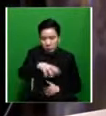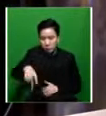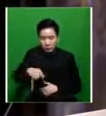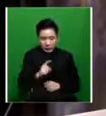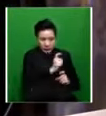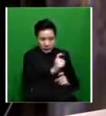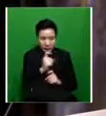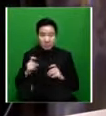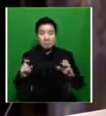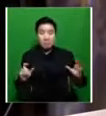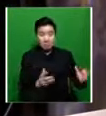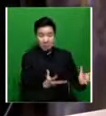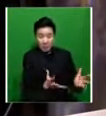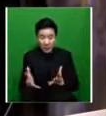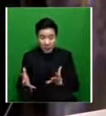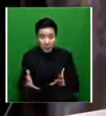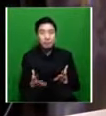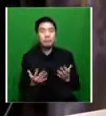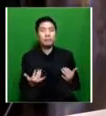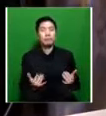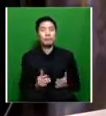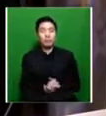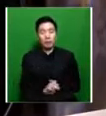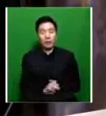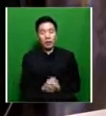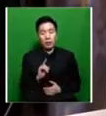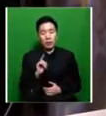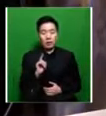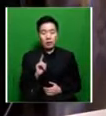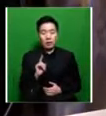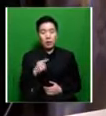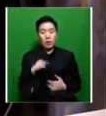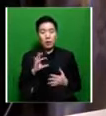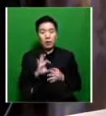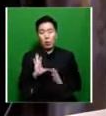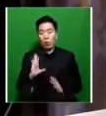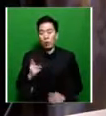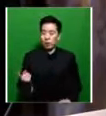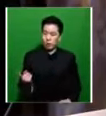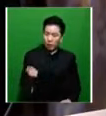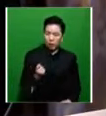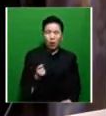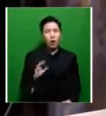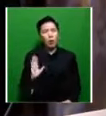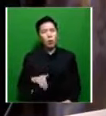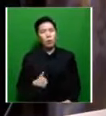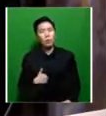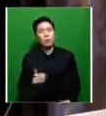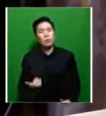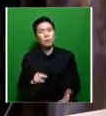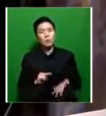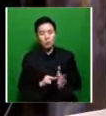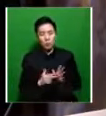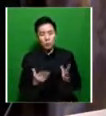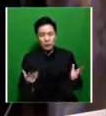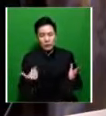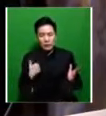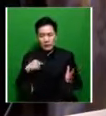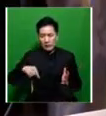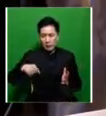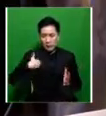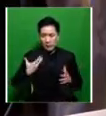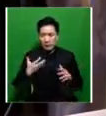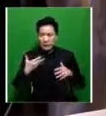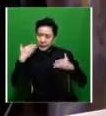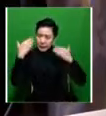ความเสี่ยงดังกล่าวนะครับทางด้านนี้นะครับขณะเดียวกันก็มีคนถามอีกนะครับบอกว่าอ้าวแล้วบางพื้นที่ที่เขามีการจั